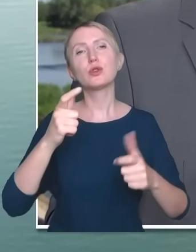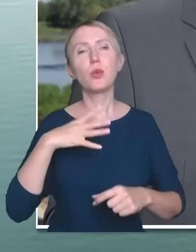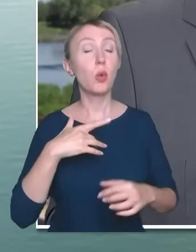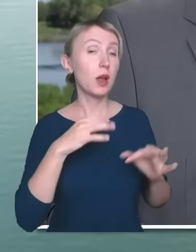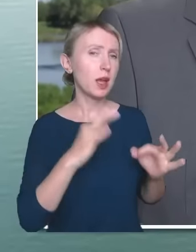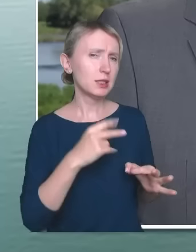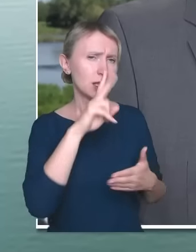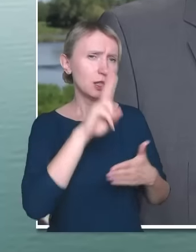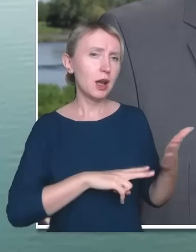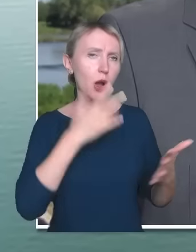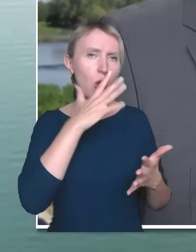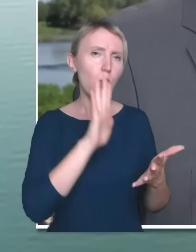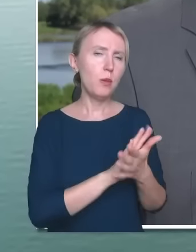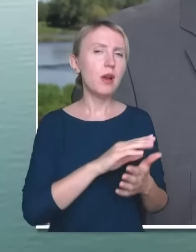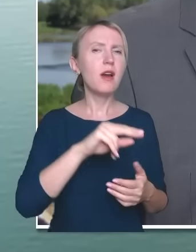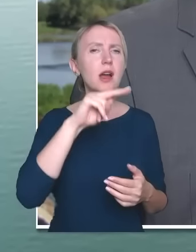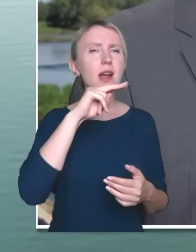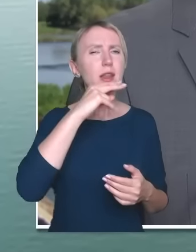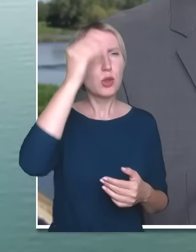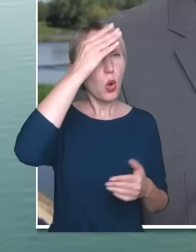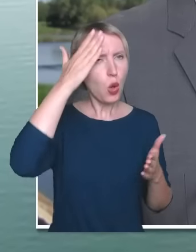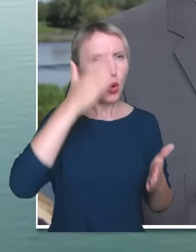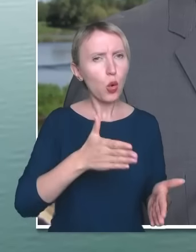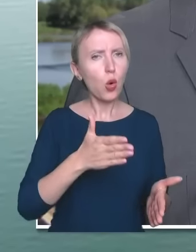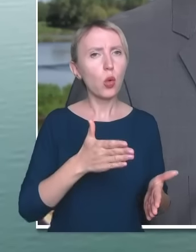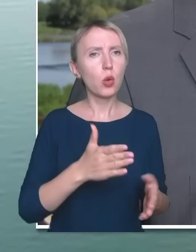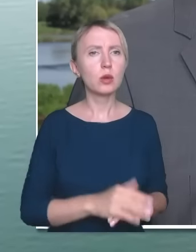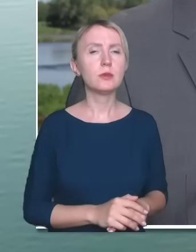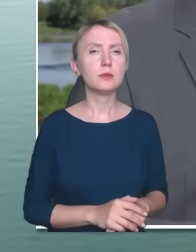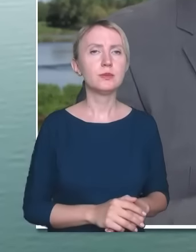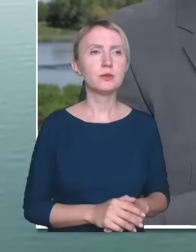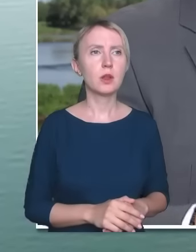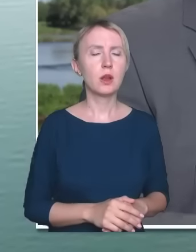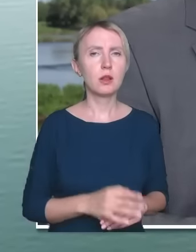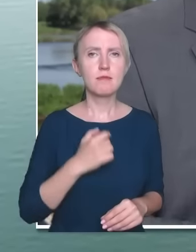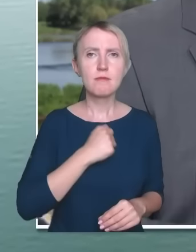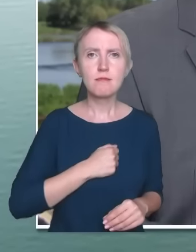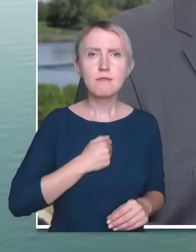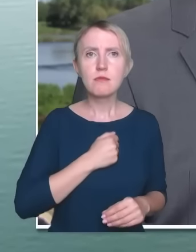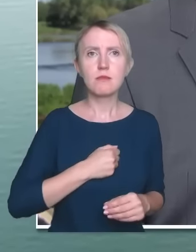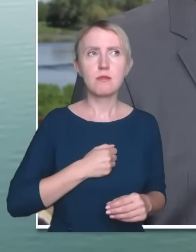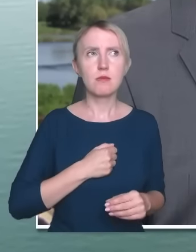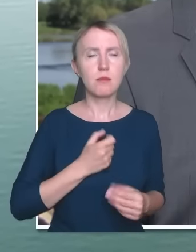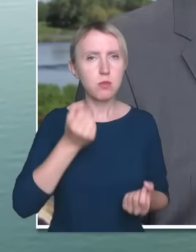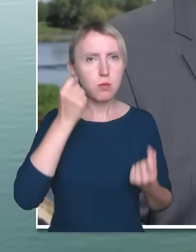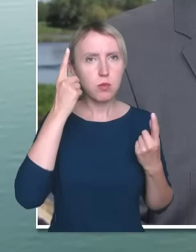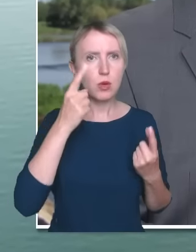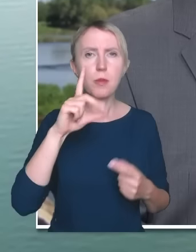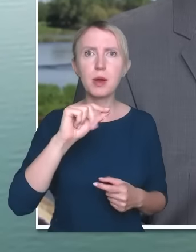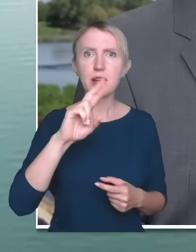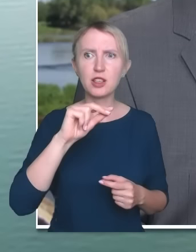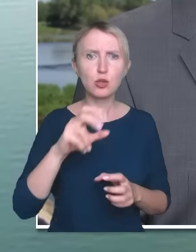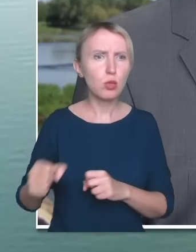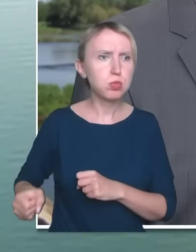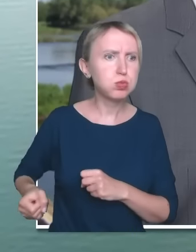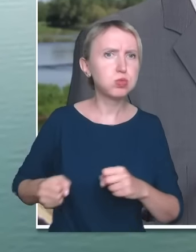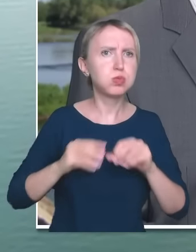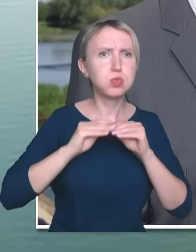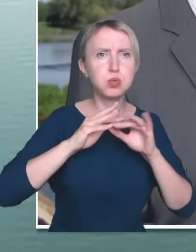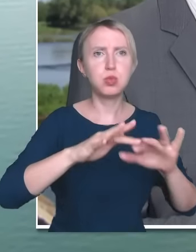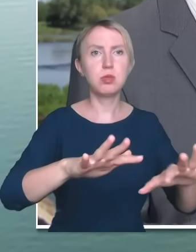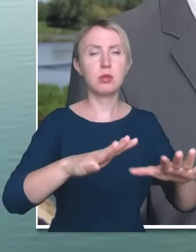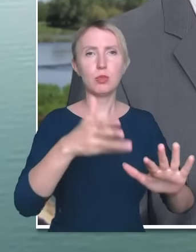opinie hydrologów, którzy zaniepokojeni są tym pomysłem no, masowego stosowania tego perchydrolu, bo to po